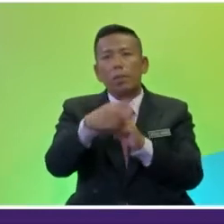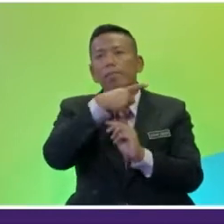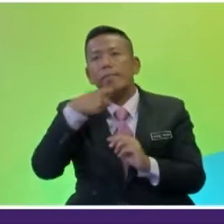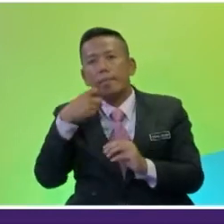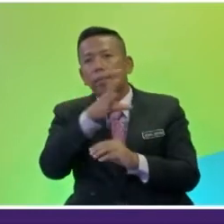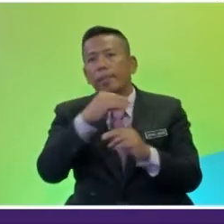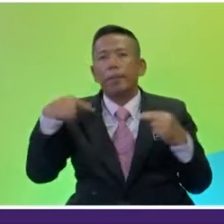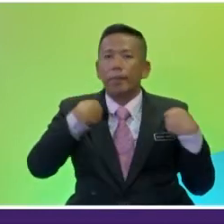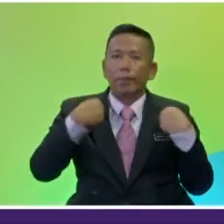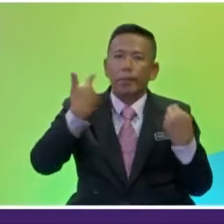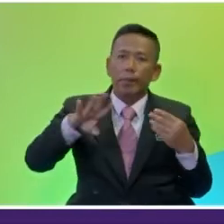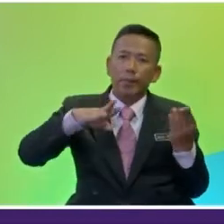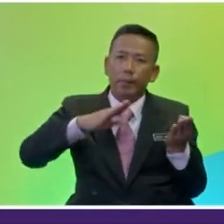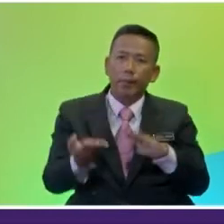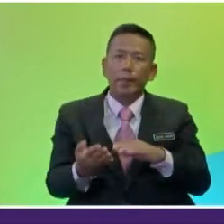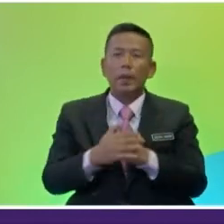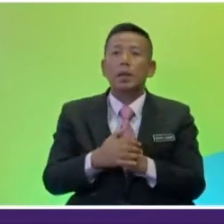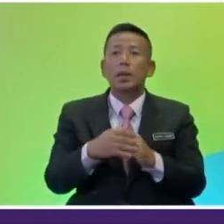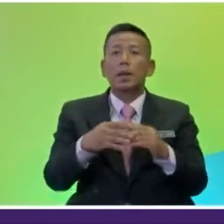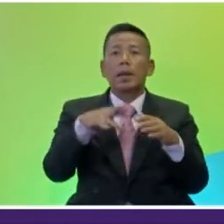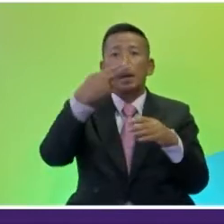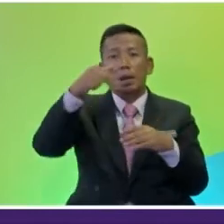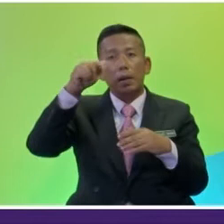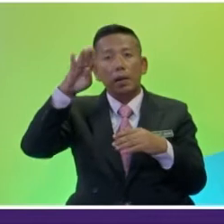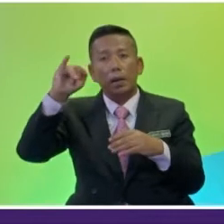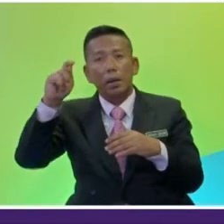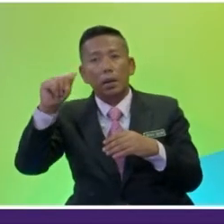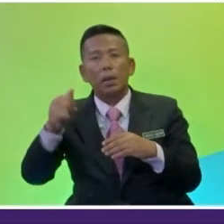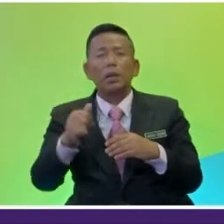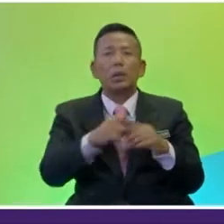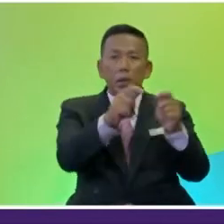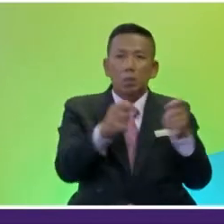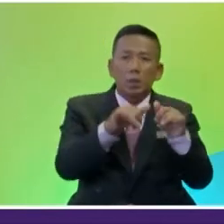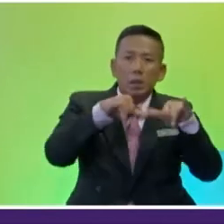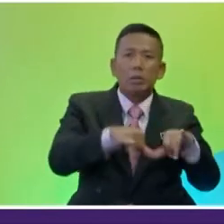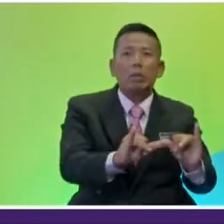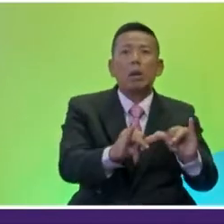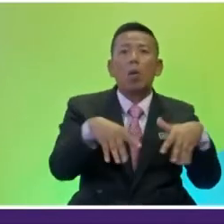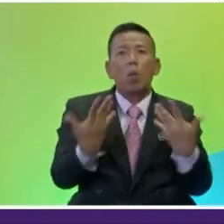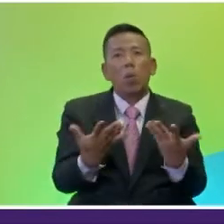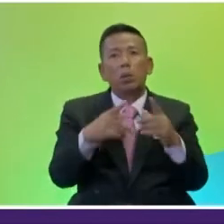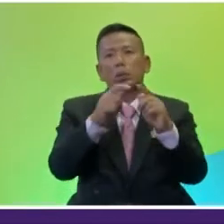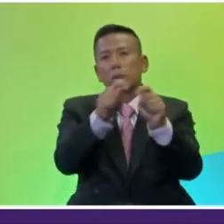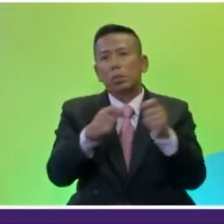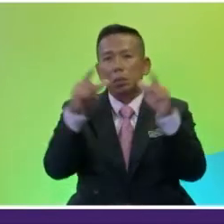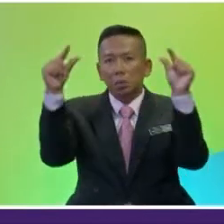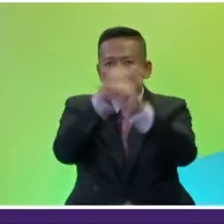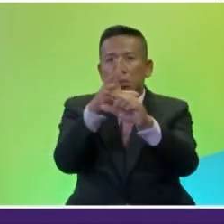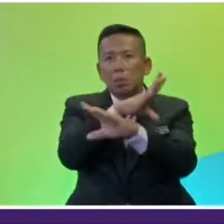habitat habitatnya adalah bahan rebut tinja makanan kulit hewan tempat yang gelap dan